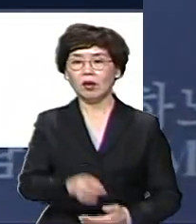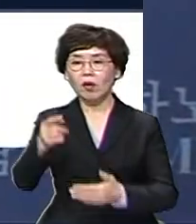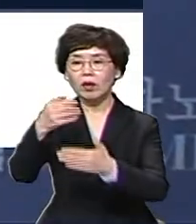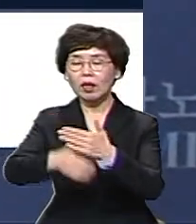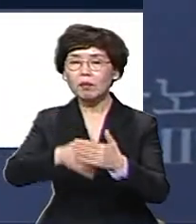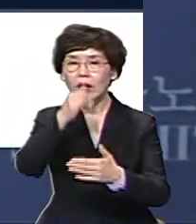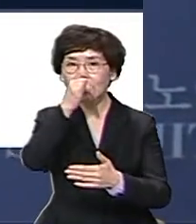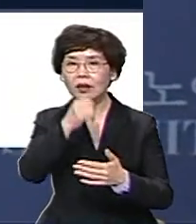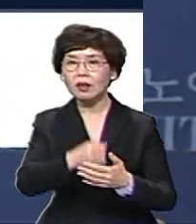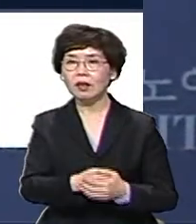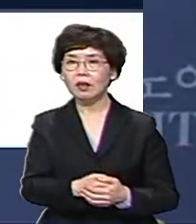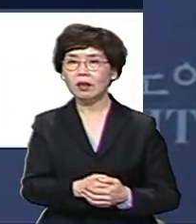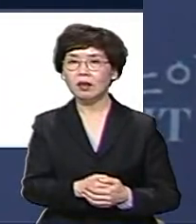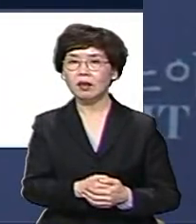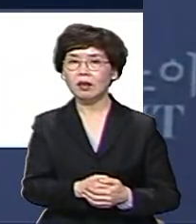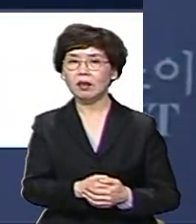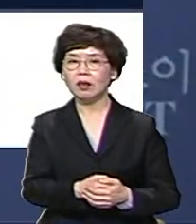영변